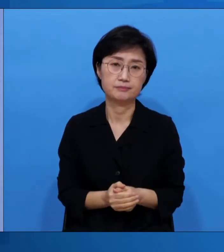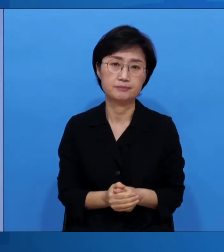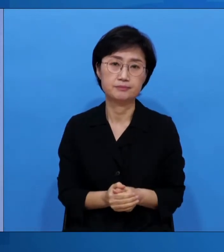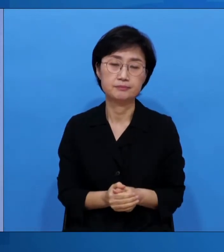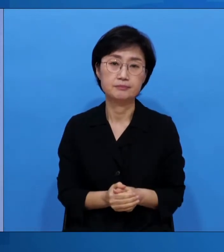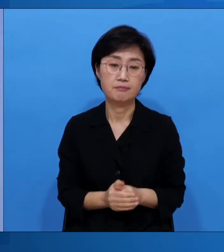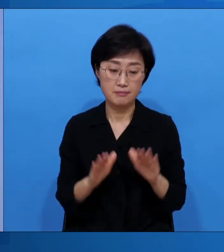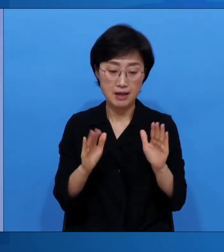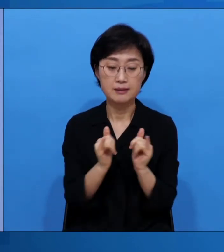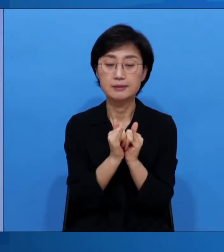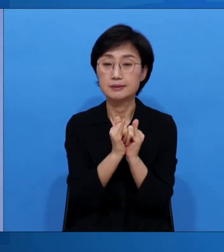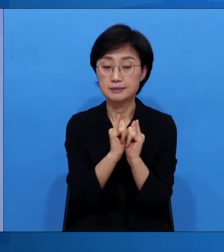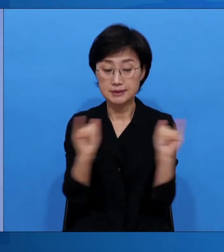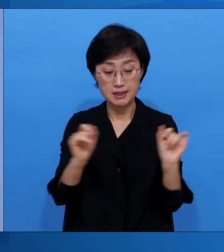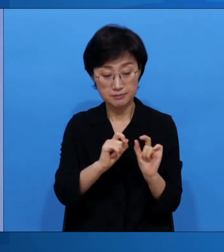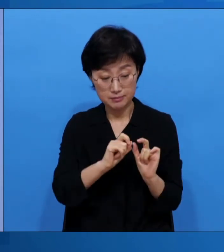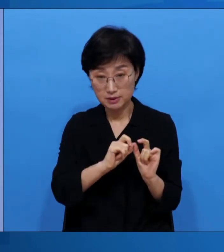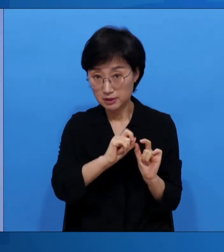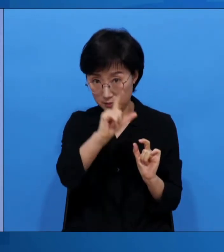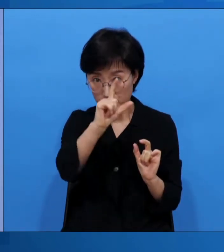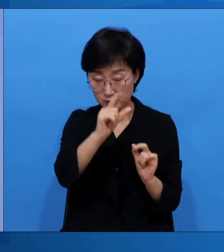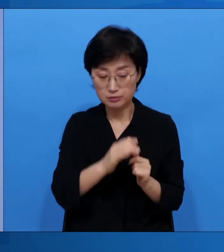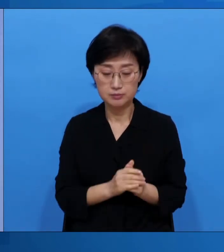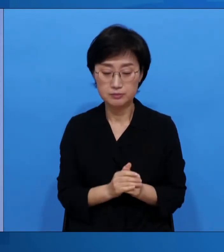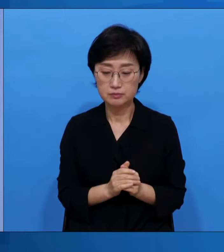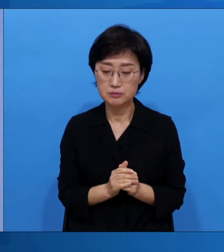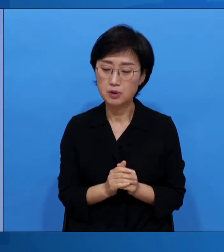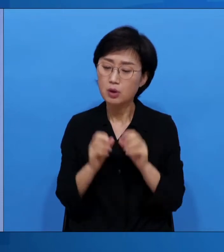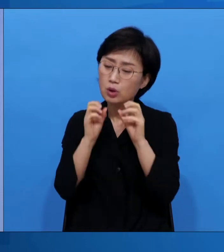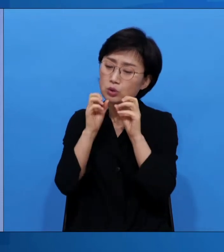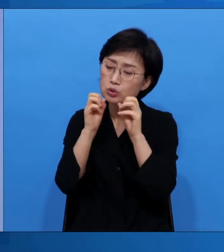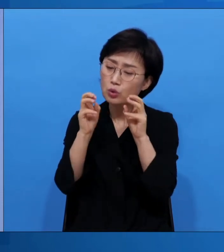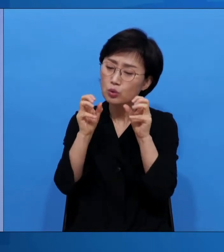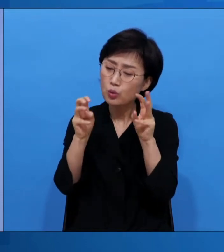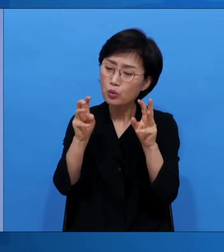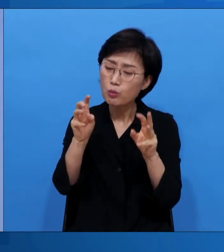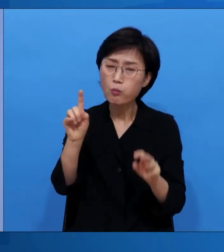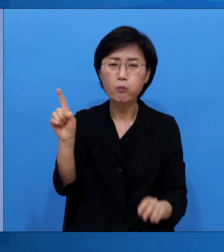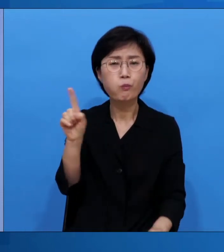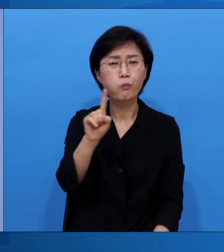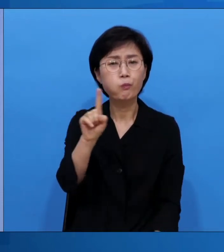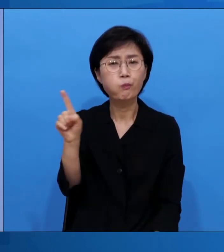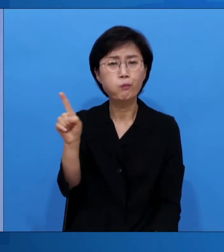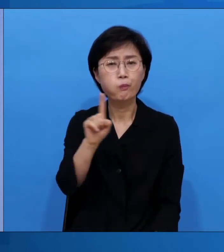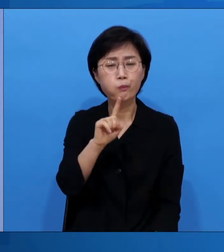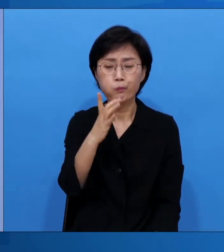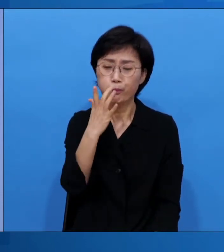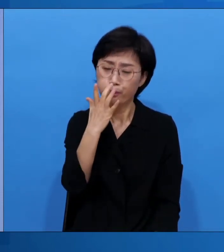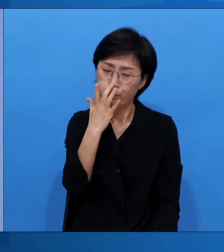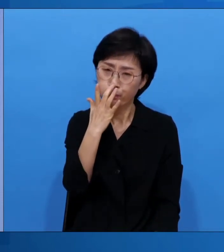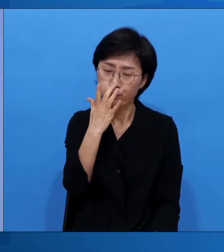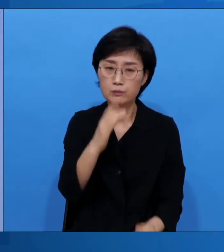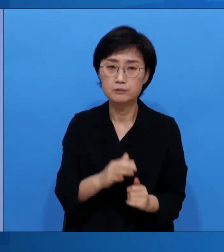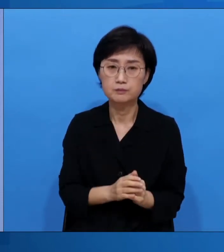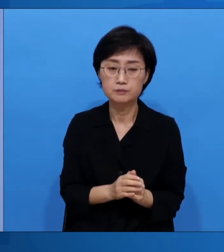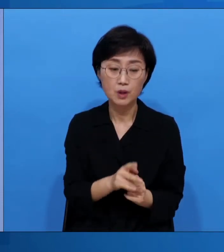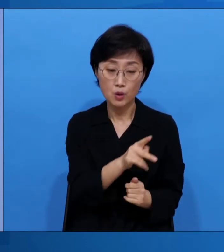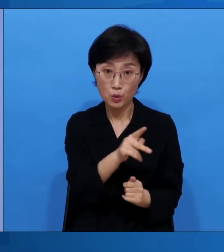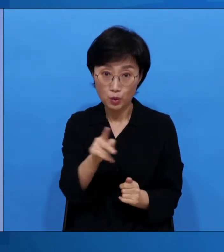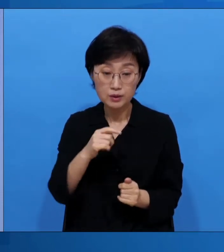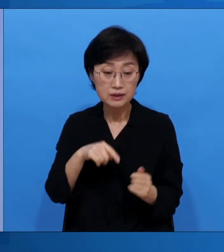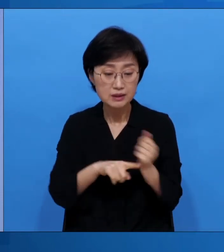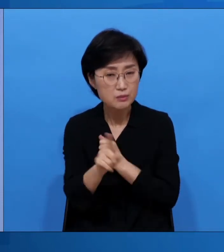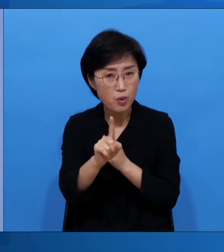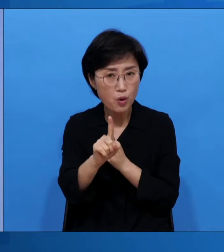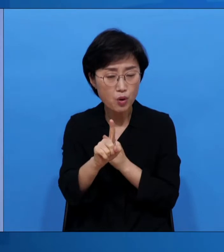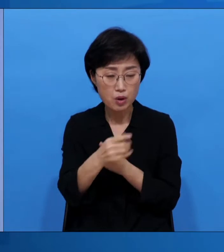사람들이 전도가 뭔지를 잘 모르고 있습니다. Majority of the people do not know what evangelism is. 자, 그 말은 복음을 잘 모르기 때문에